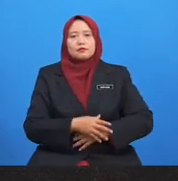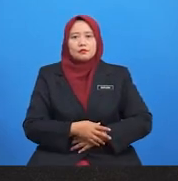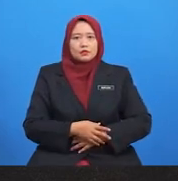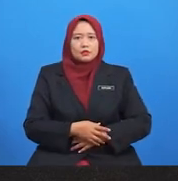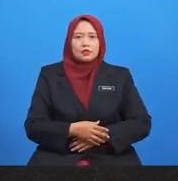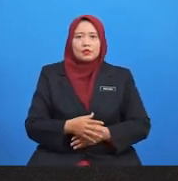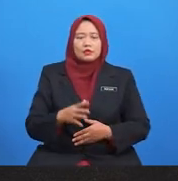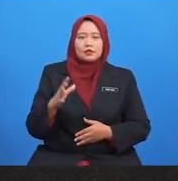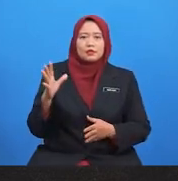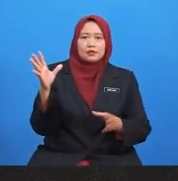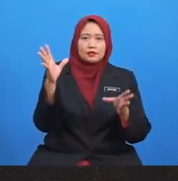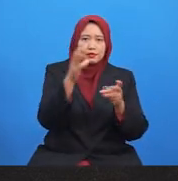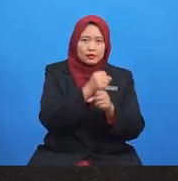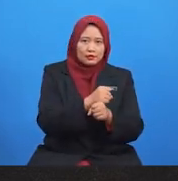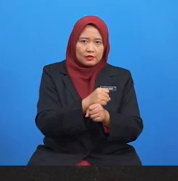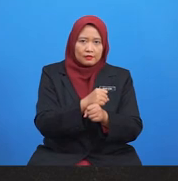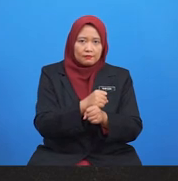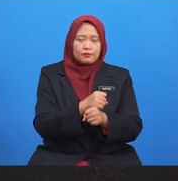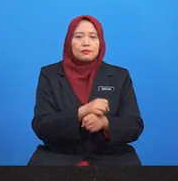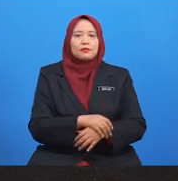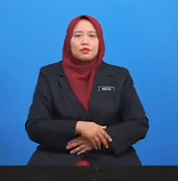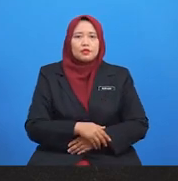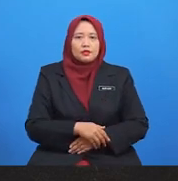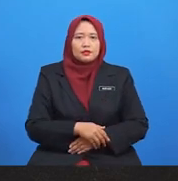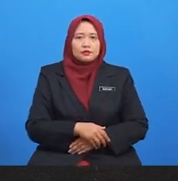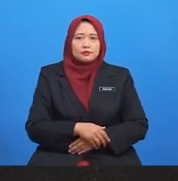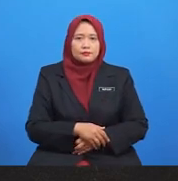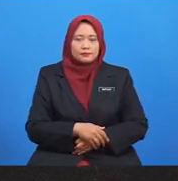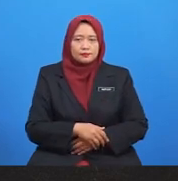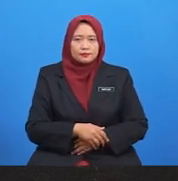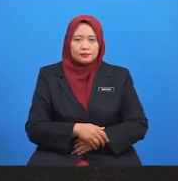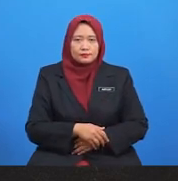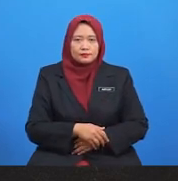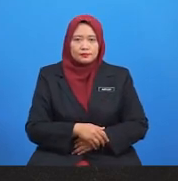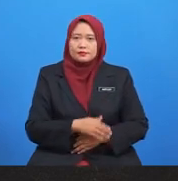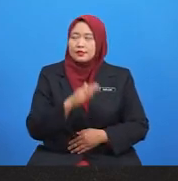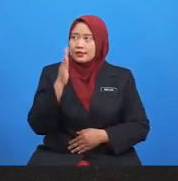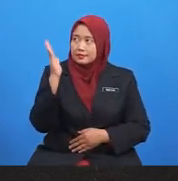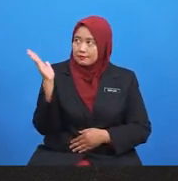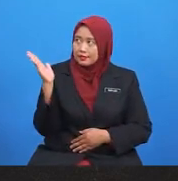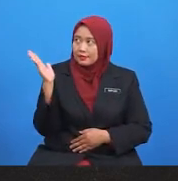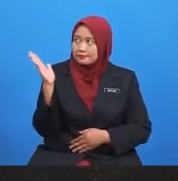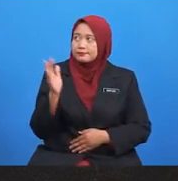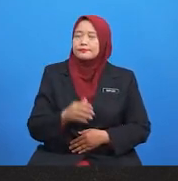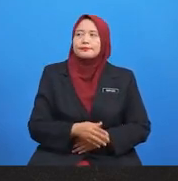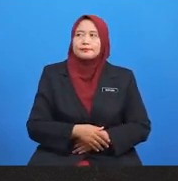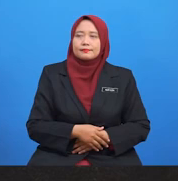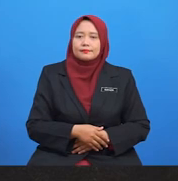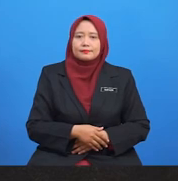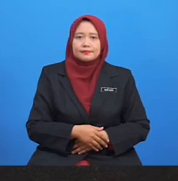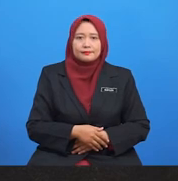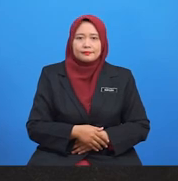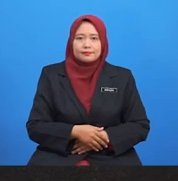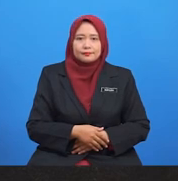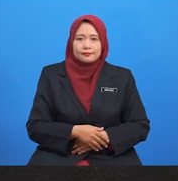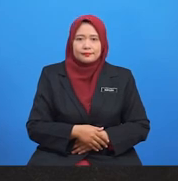akan dapat pi kurungan X kuasa 5 per 5 tambah 4 X kuasa